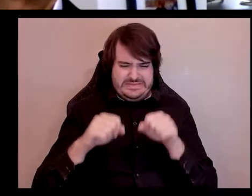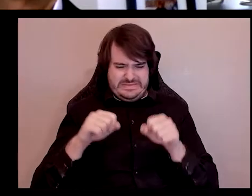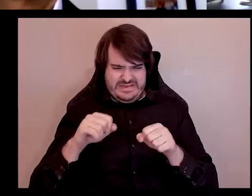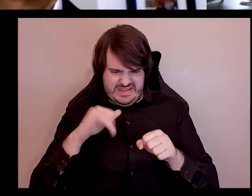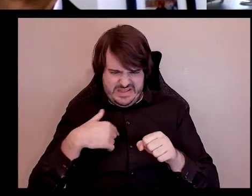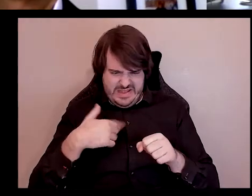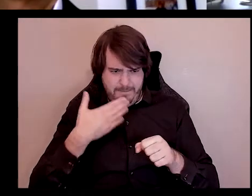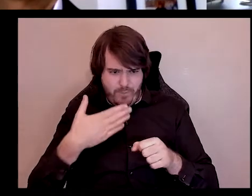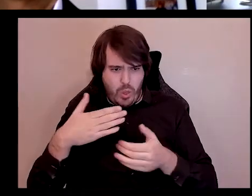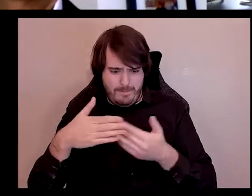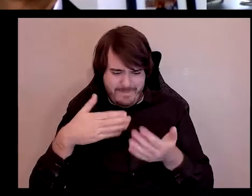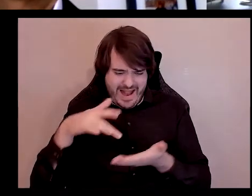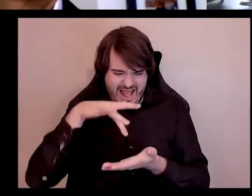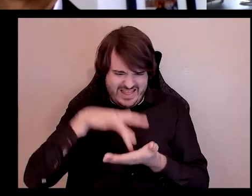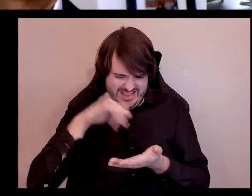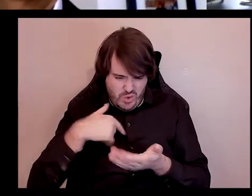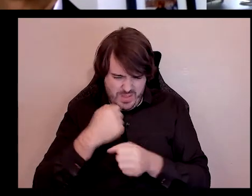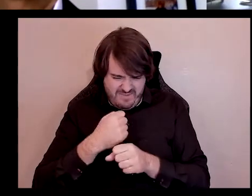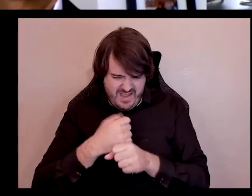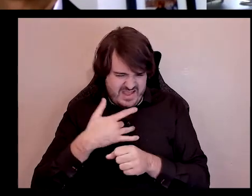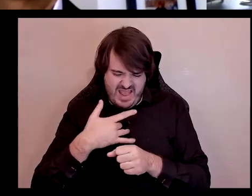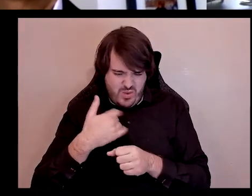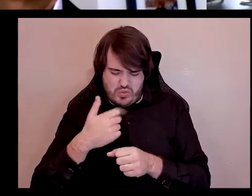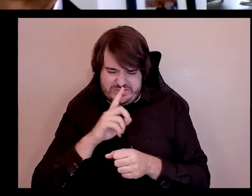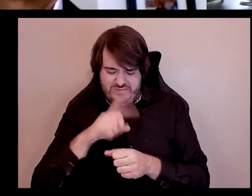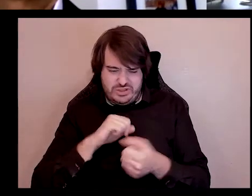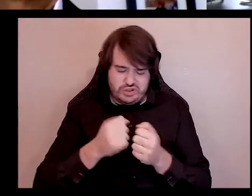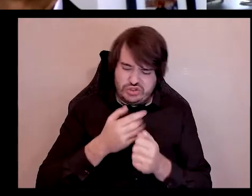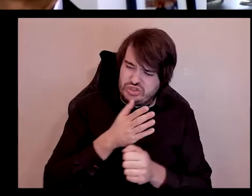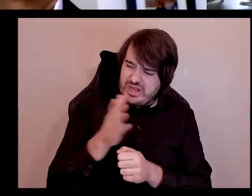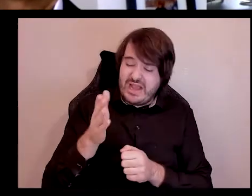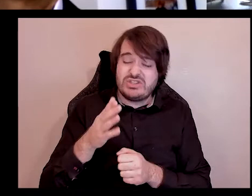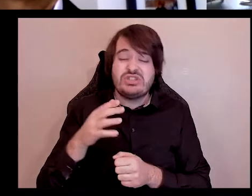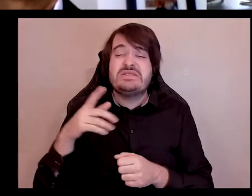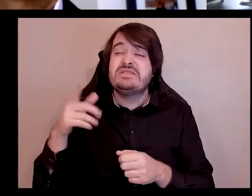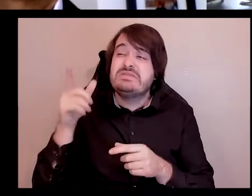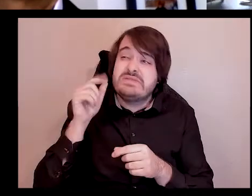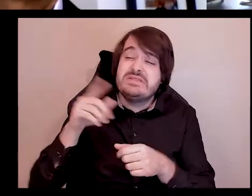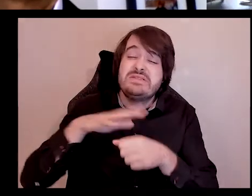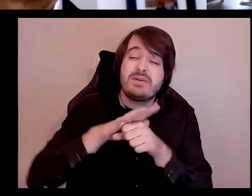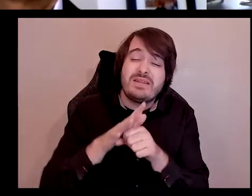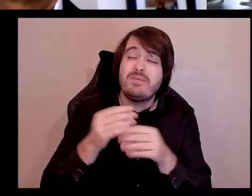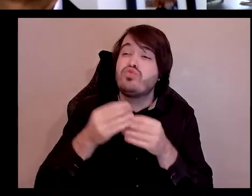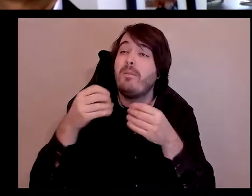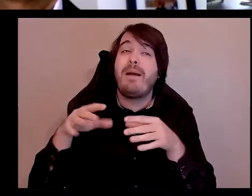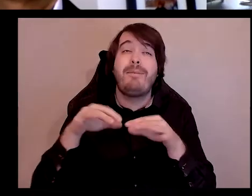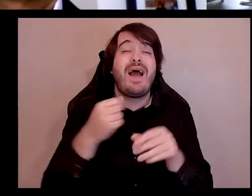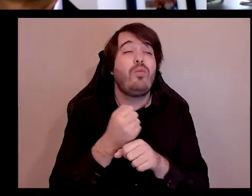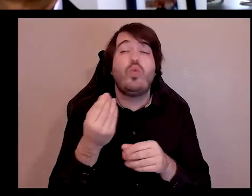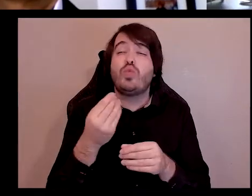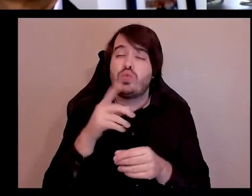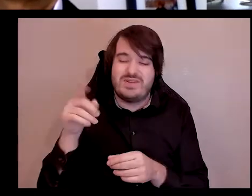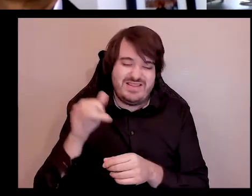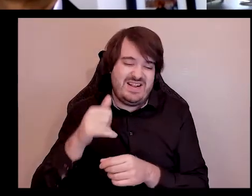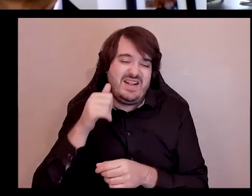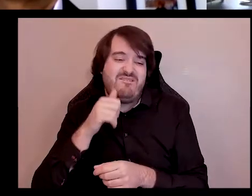pour que les gens se disent « je suis à bonne place, ça me ressemble-tu ce qui se passe actuellement? » On dit qu'à la pandémie, que les pertes d'emploi ont été surtout